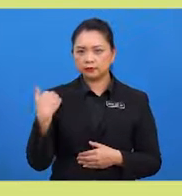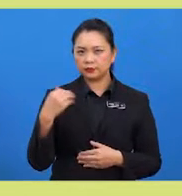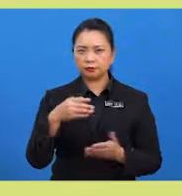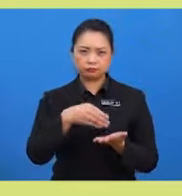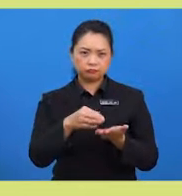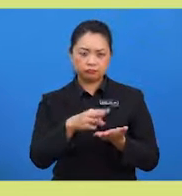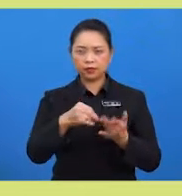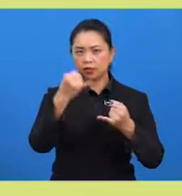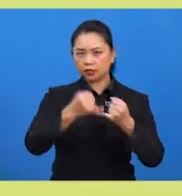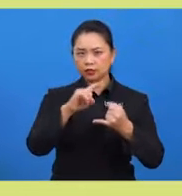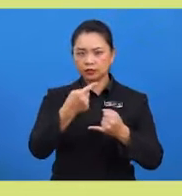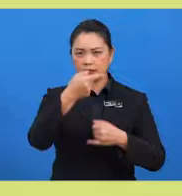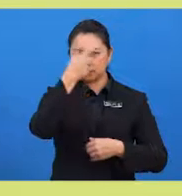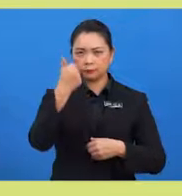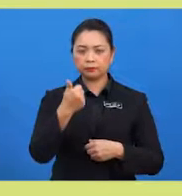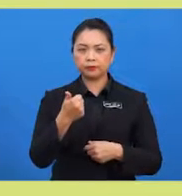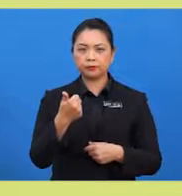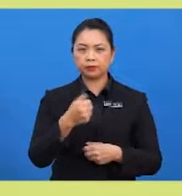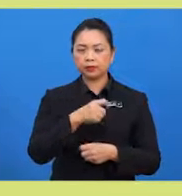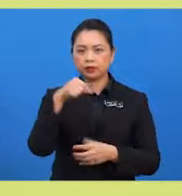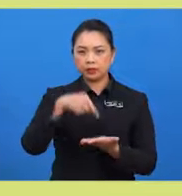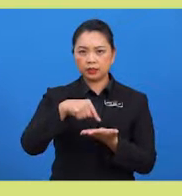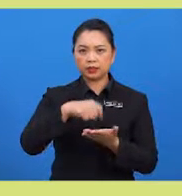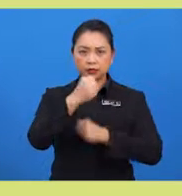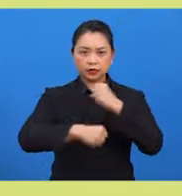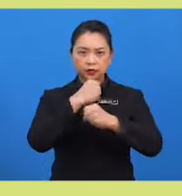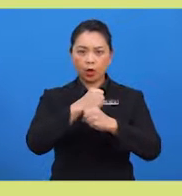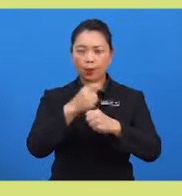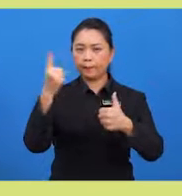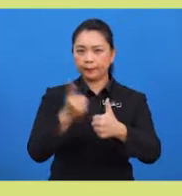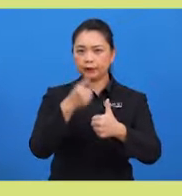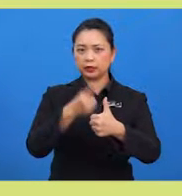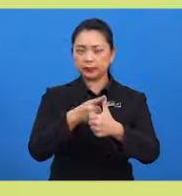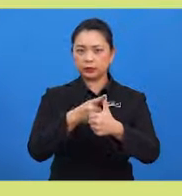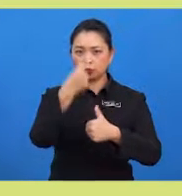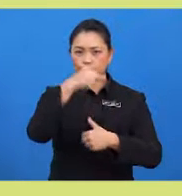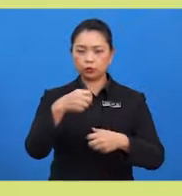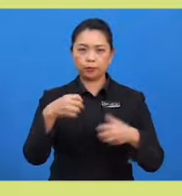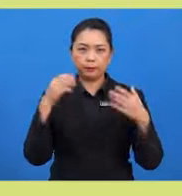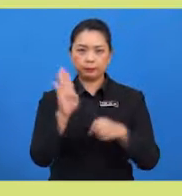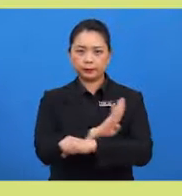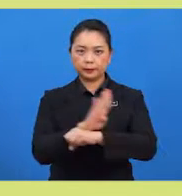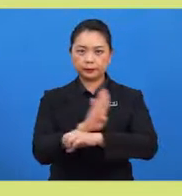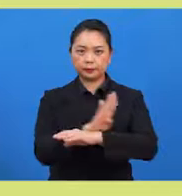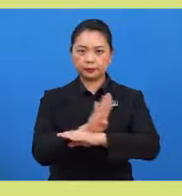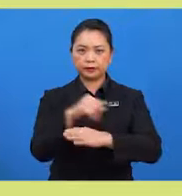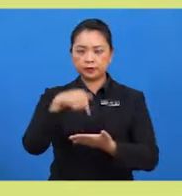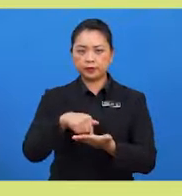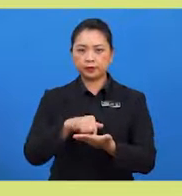ini tahun pertama bagi butik Anggun City. Jadi, inventory awal adalah